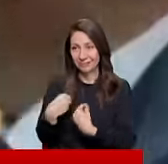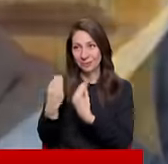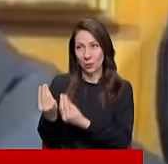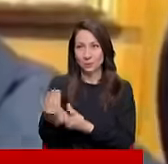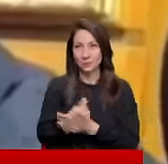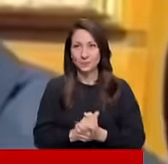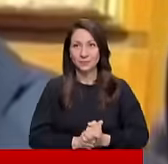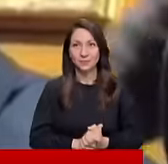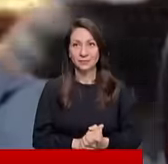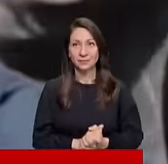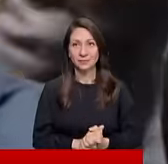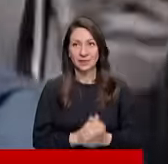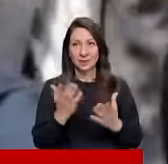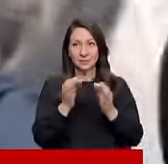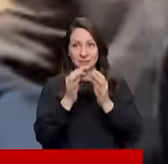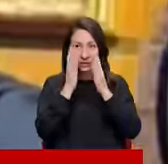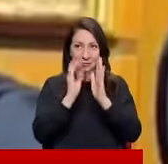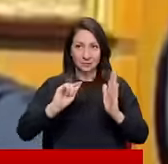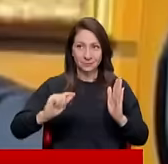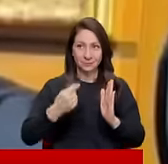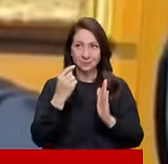teslim ediyoruz. Haydi